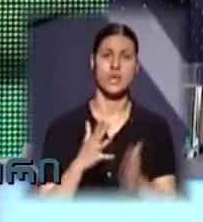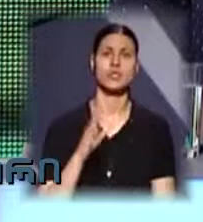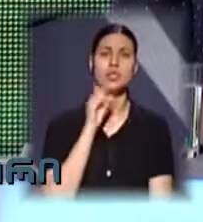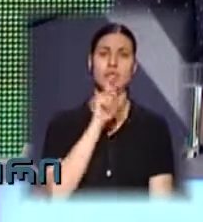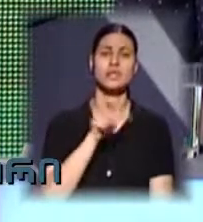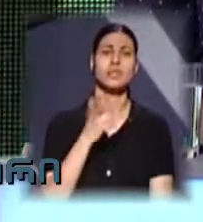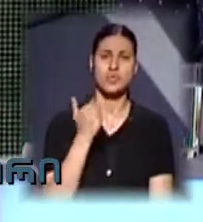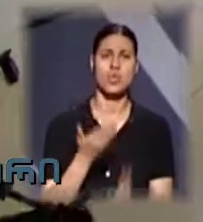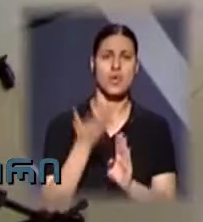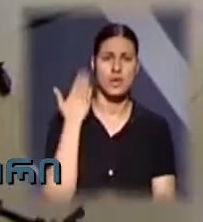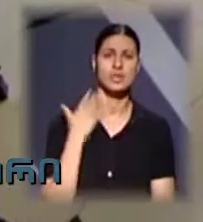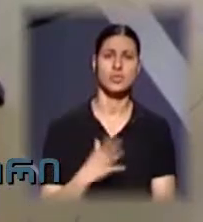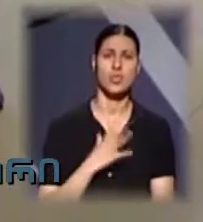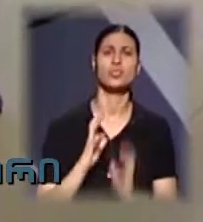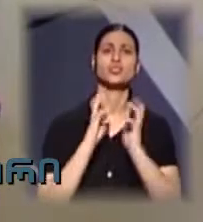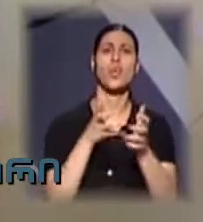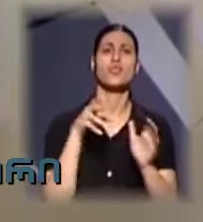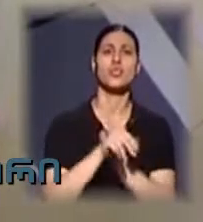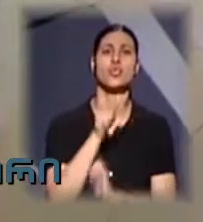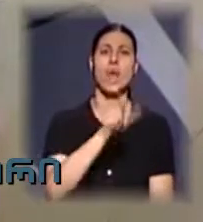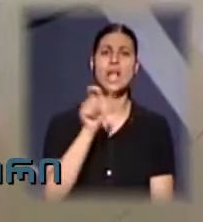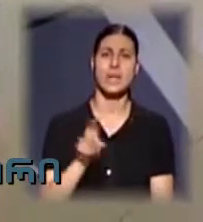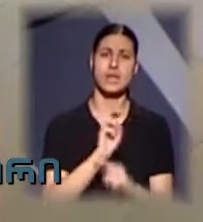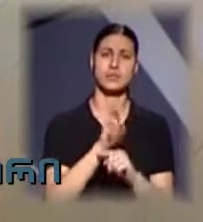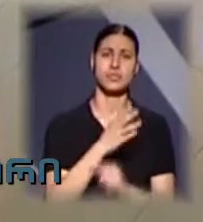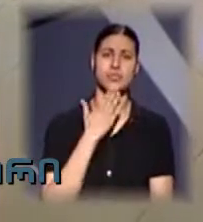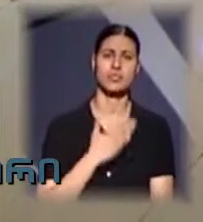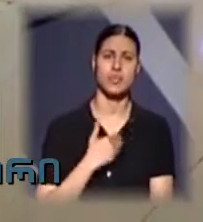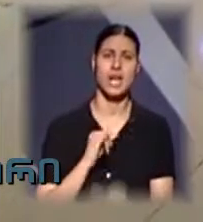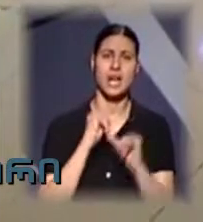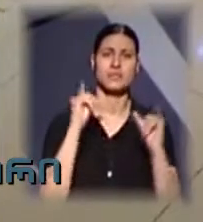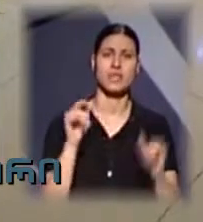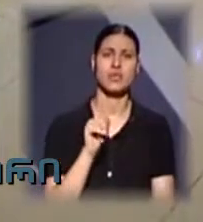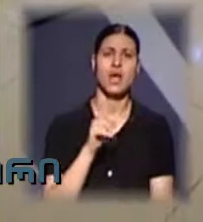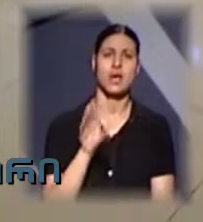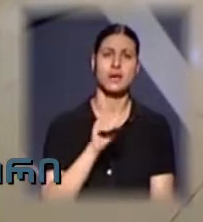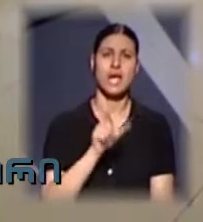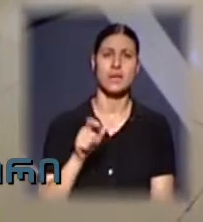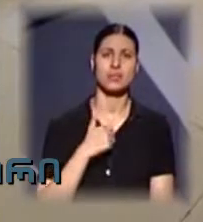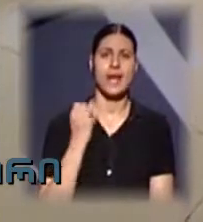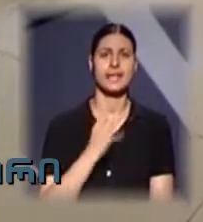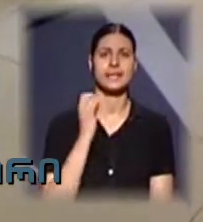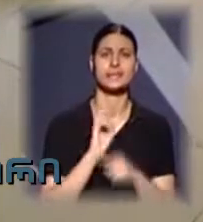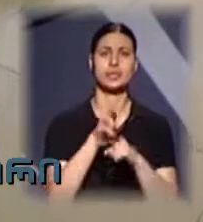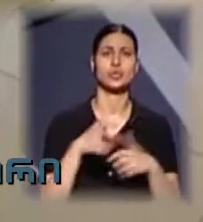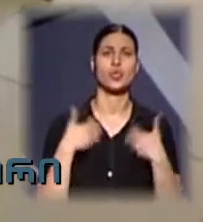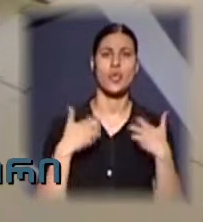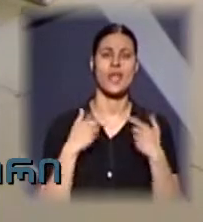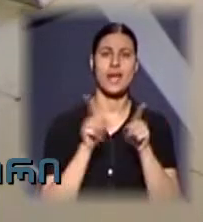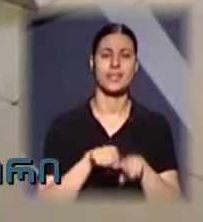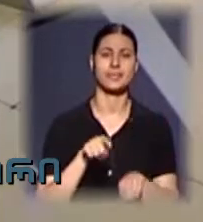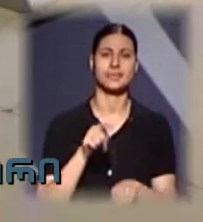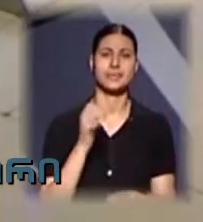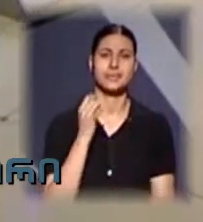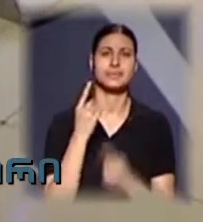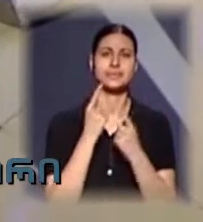მარტო თბილისის ზოოპარკში, თვალის სოფლიო ზოოპარკებში ძალიან ფართოდ გავრცელებული, ამიტომ რაღაც ძალიან ილტვიან ხოლმე. ესეთი თავგადასავლების